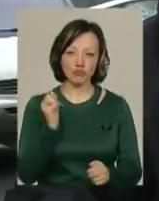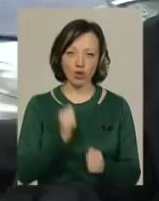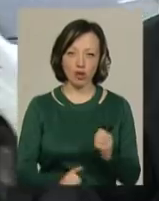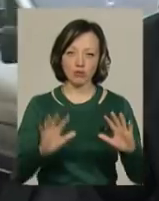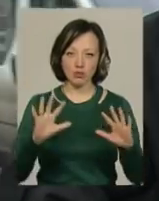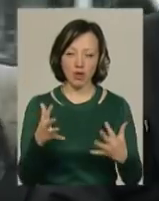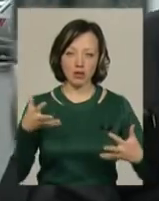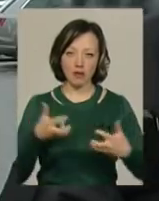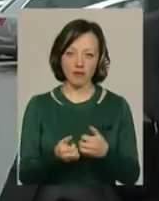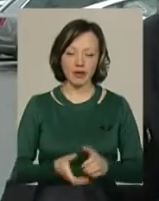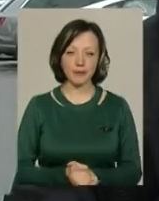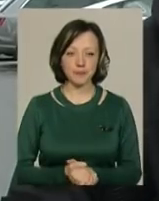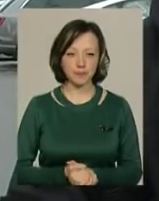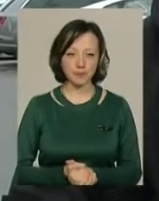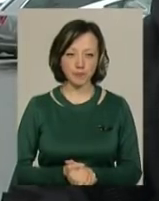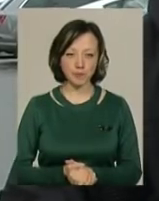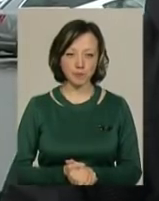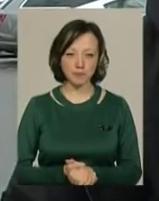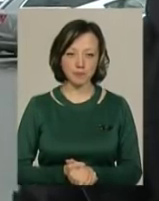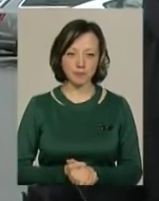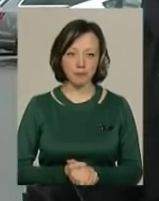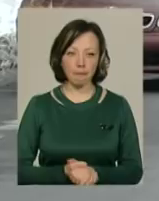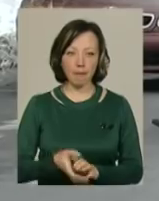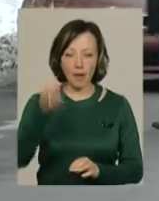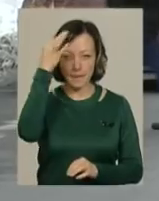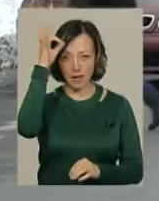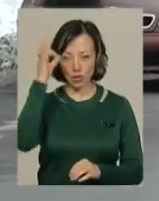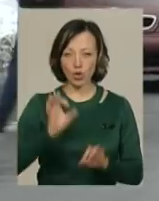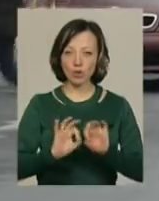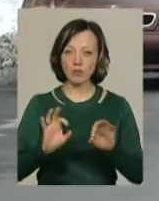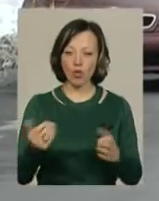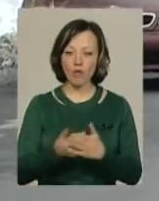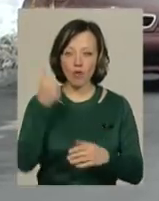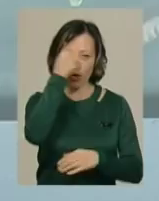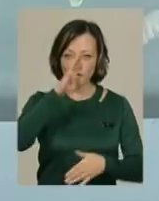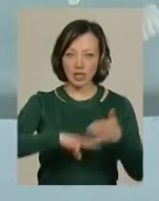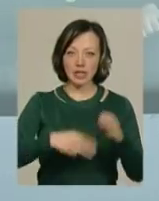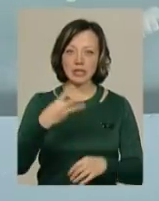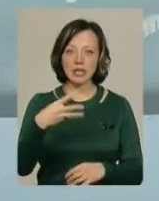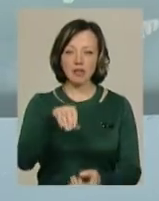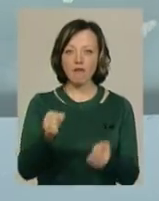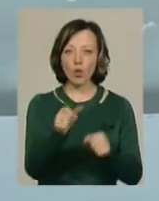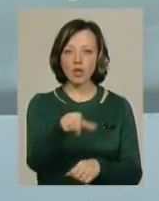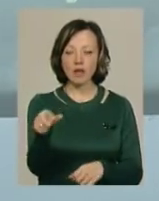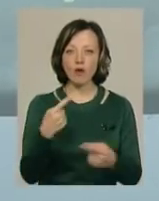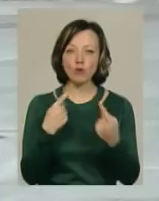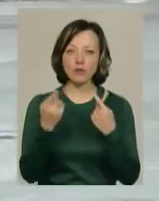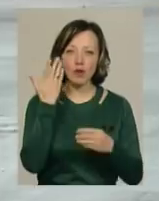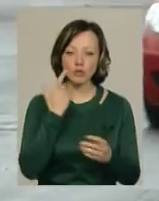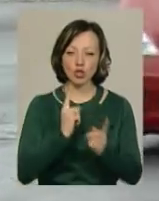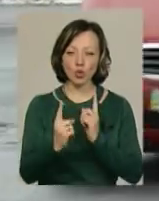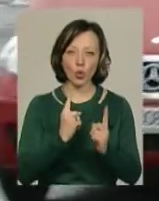трапляються дорожньо-транспортні пригоди. Патрульний розповів, від нового року оштрафували 30 водіїв, які розмовляли під час